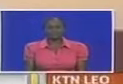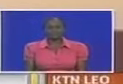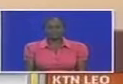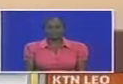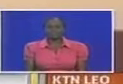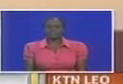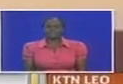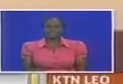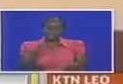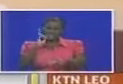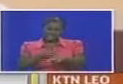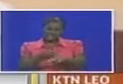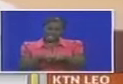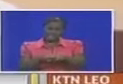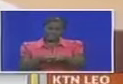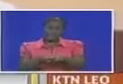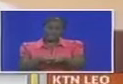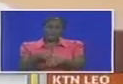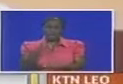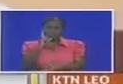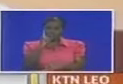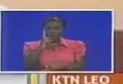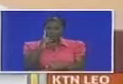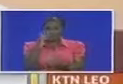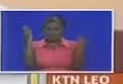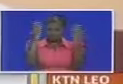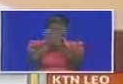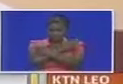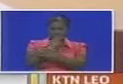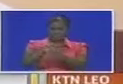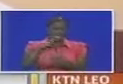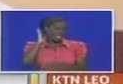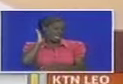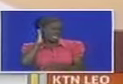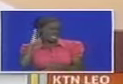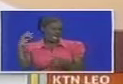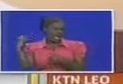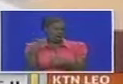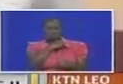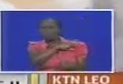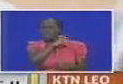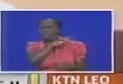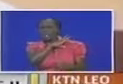Kama mwendo wa saa saba hivi nilisikia fujo nje, na